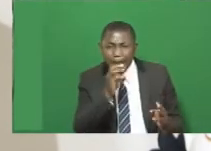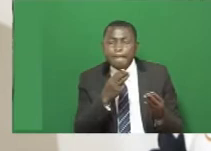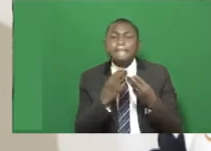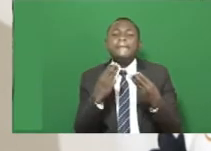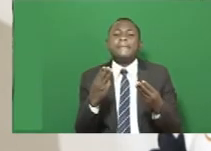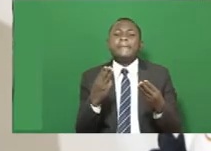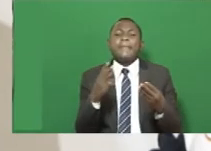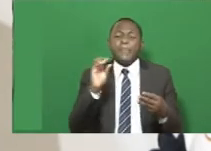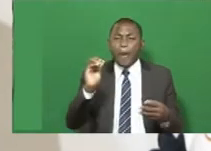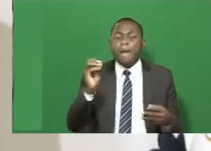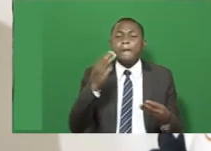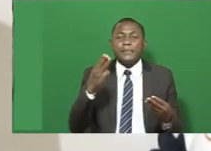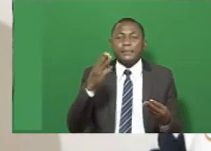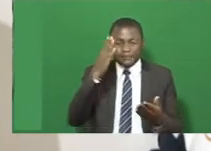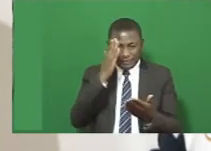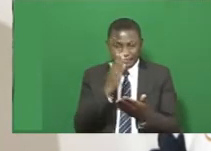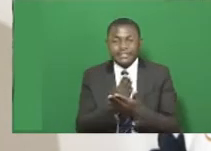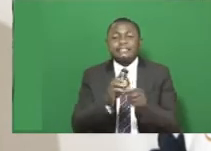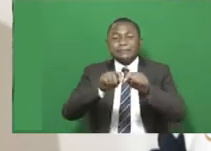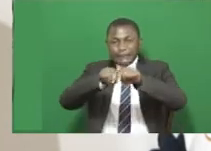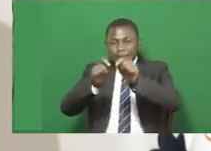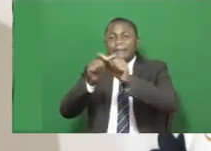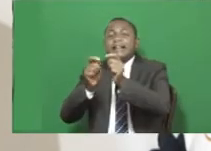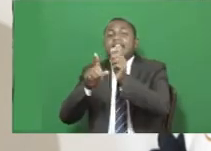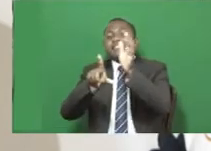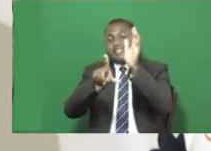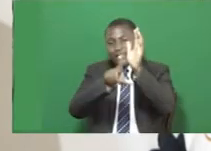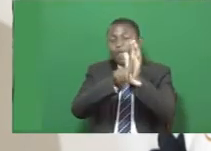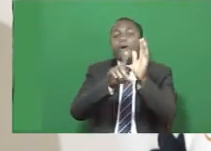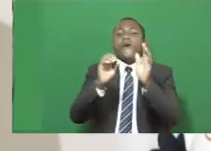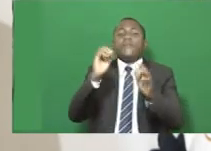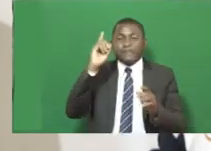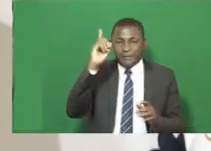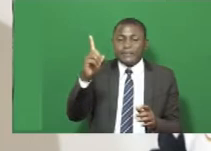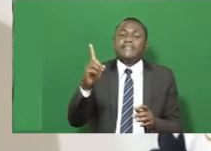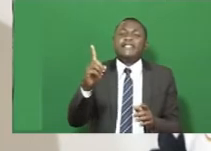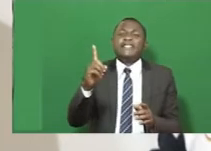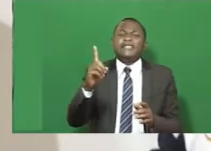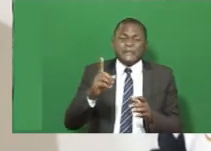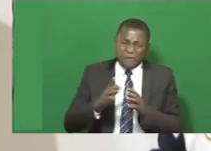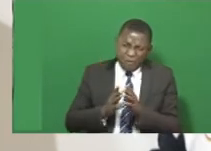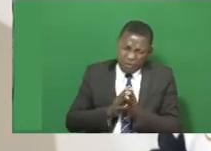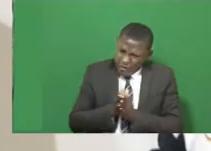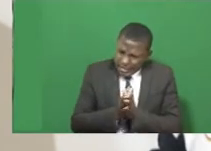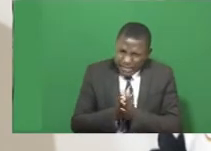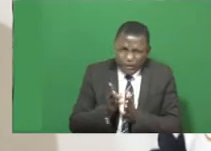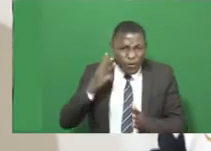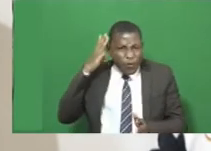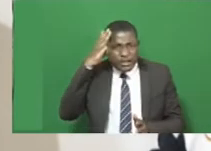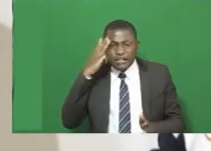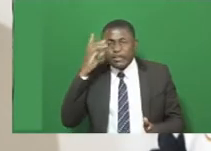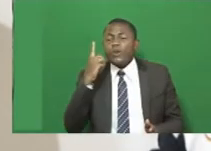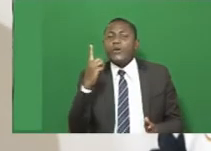pevanhu ndepekuita kuti vanhu vachikore mitemo yaMwari. Ende Satani